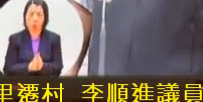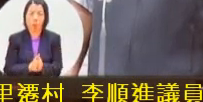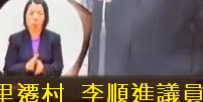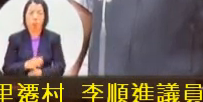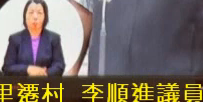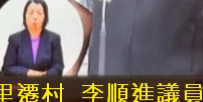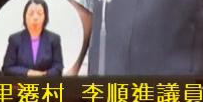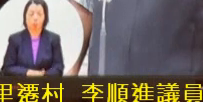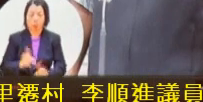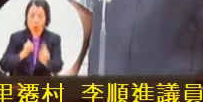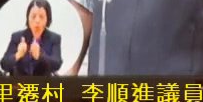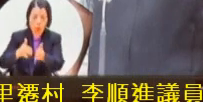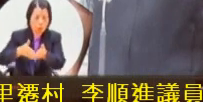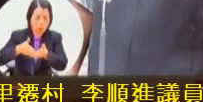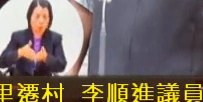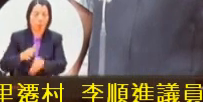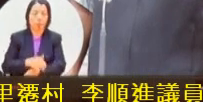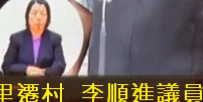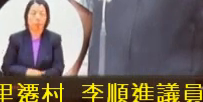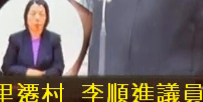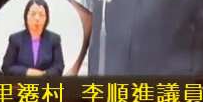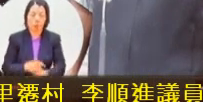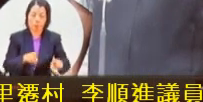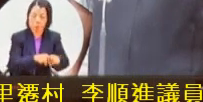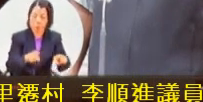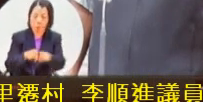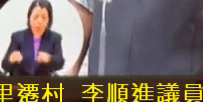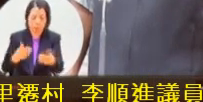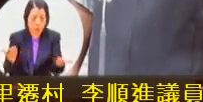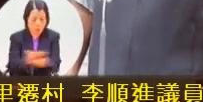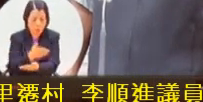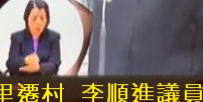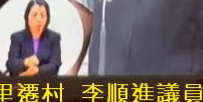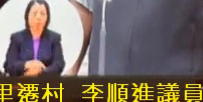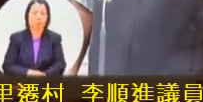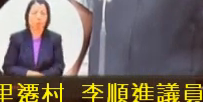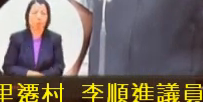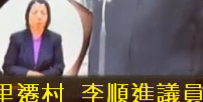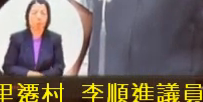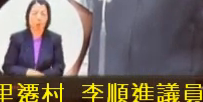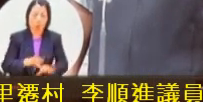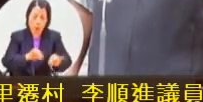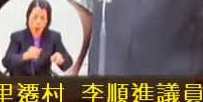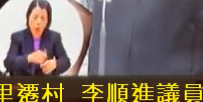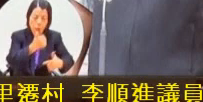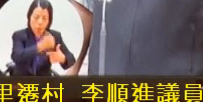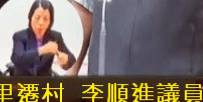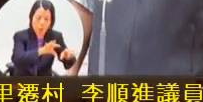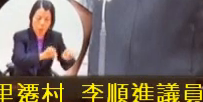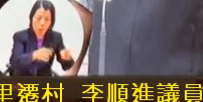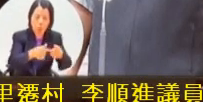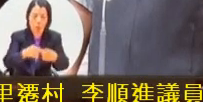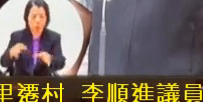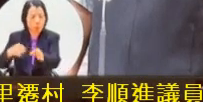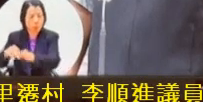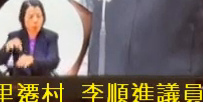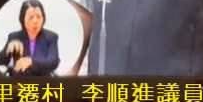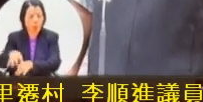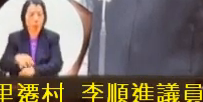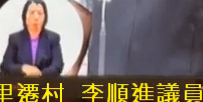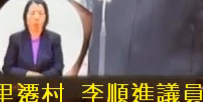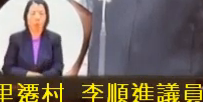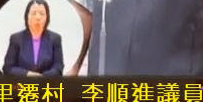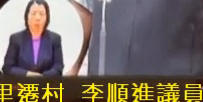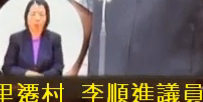市民的要求，所谓一品换一品，其实它只限定在建地跟商业区，但是有一